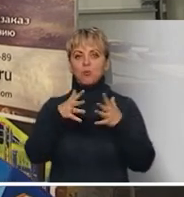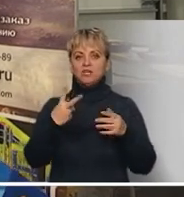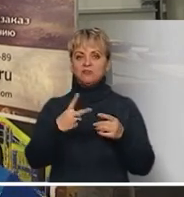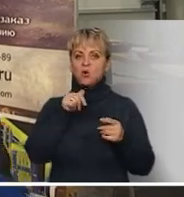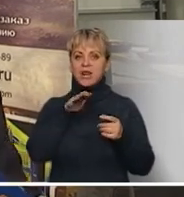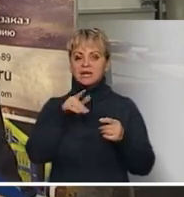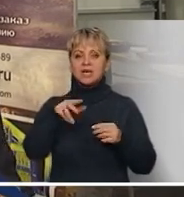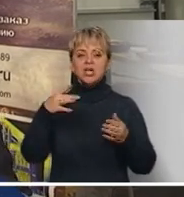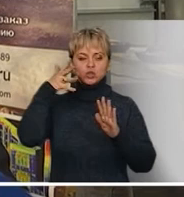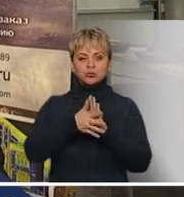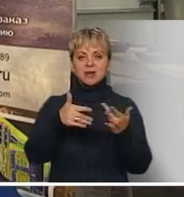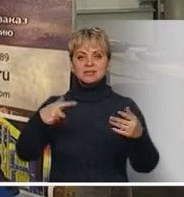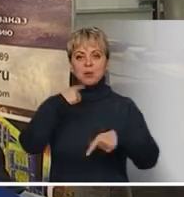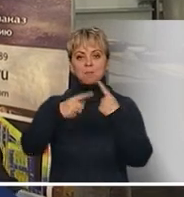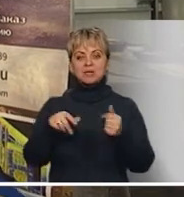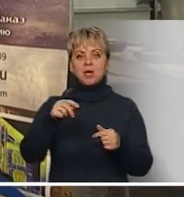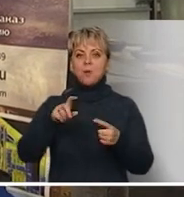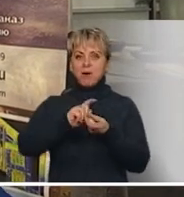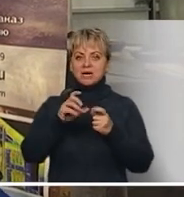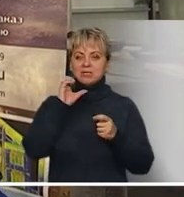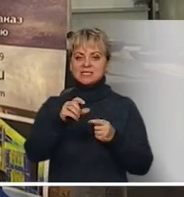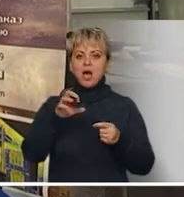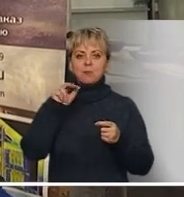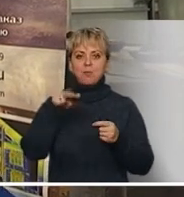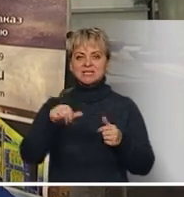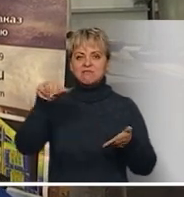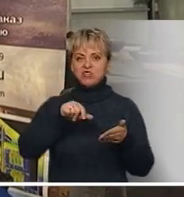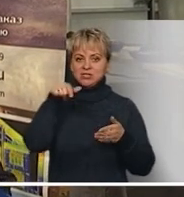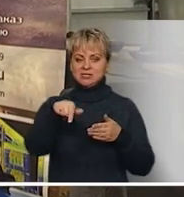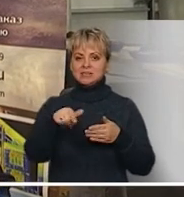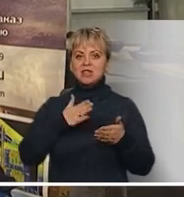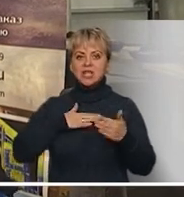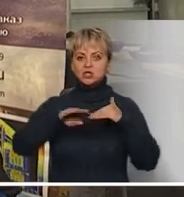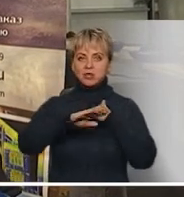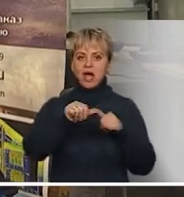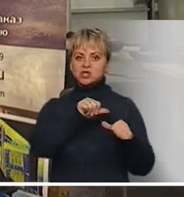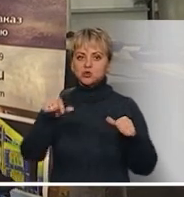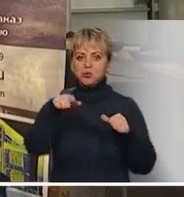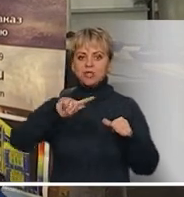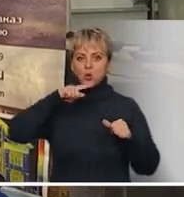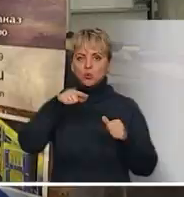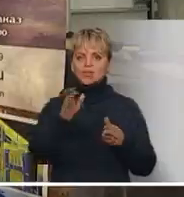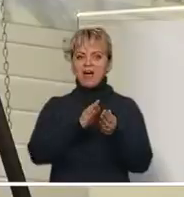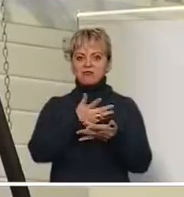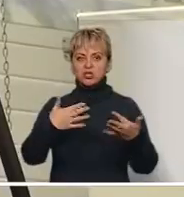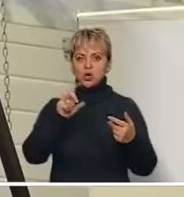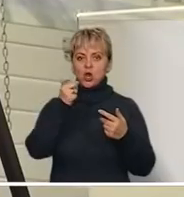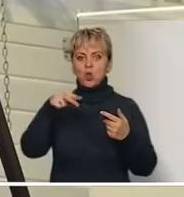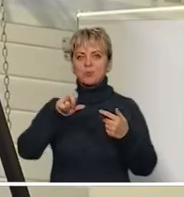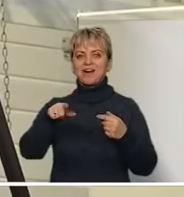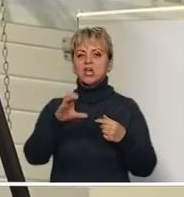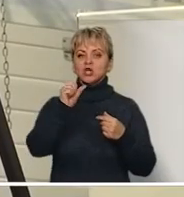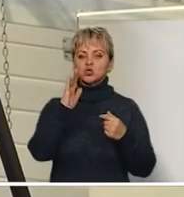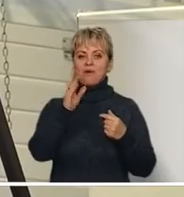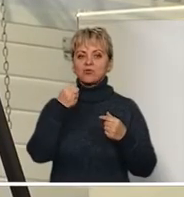готовились, более 2 лет изучали различные методы борьбы с опаснейшим вредителем наших полей, особенно кукурузы, овощей,